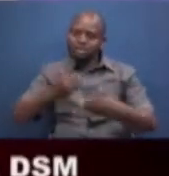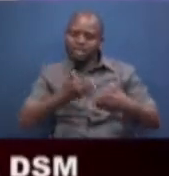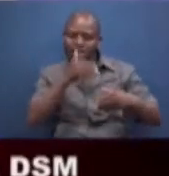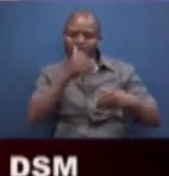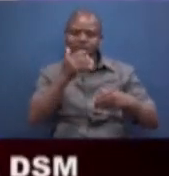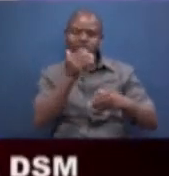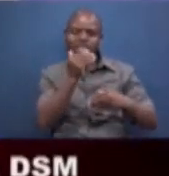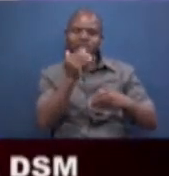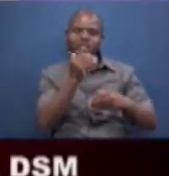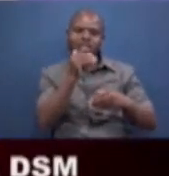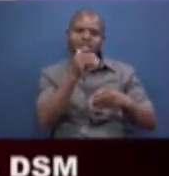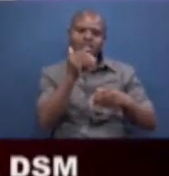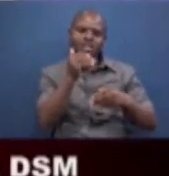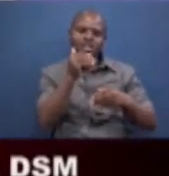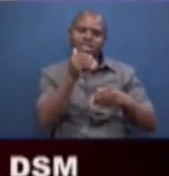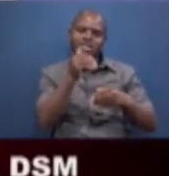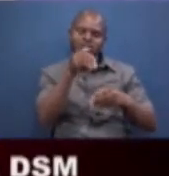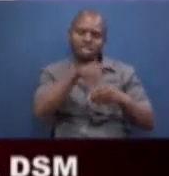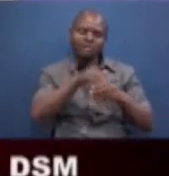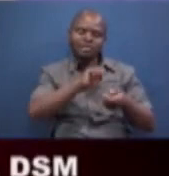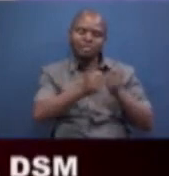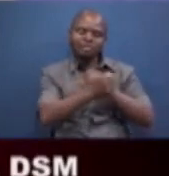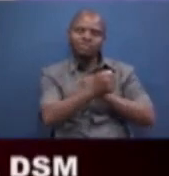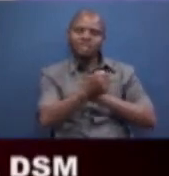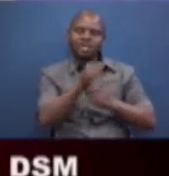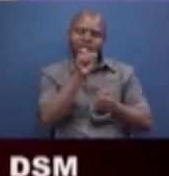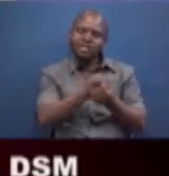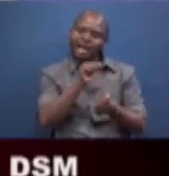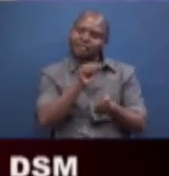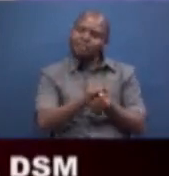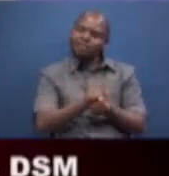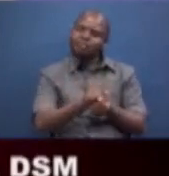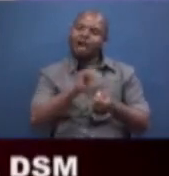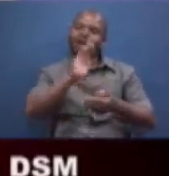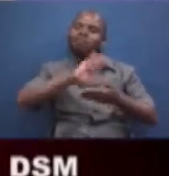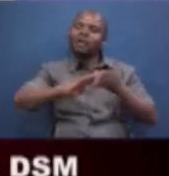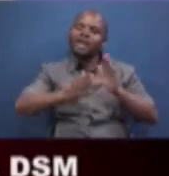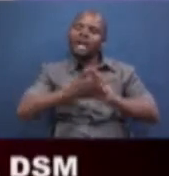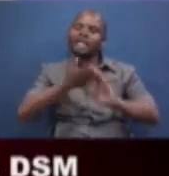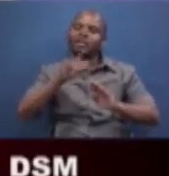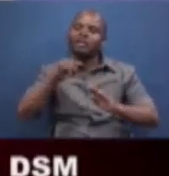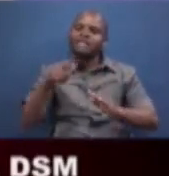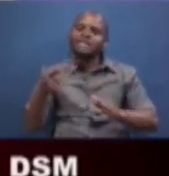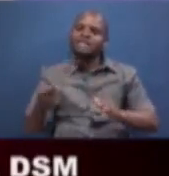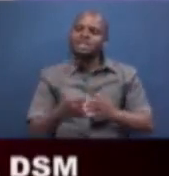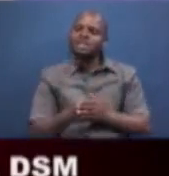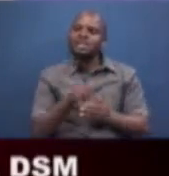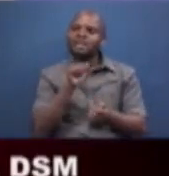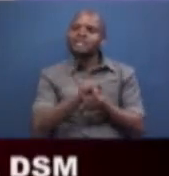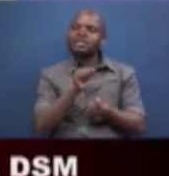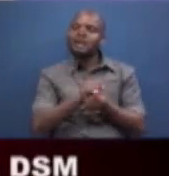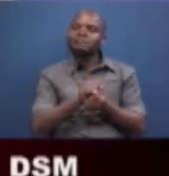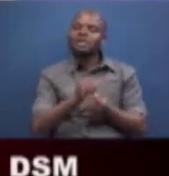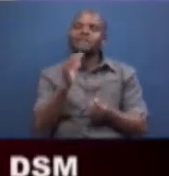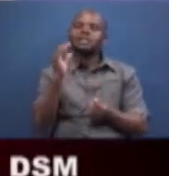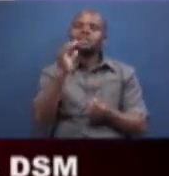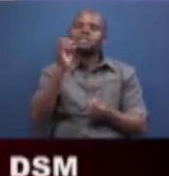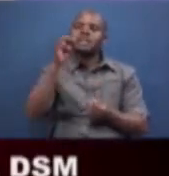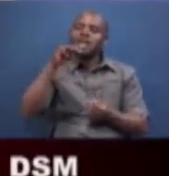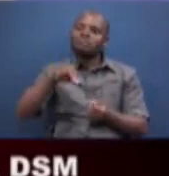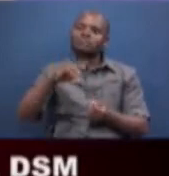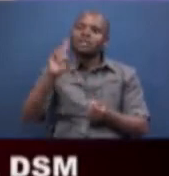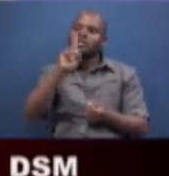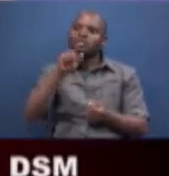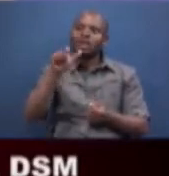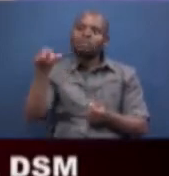CCM tunaingia. Ili jambo la mkataba wa bandari iwe makubaliano iwe nini? Jambo hili ni la CCM